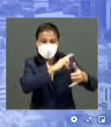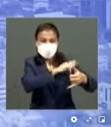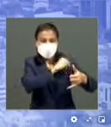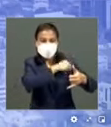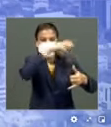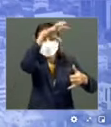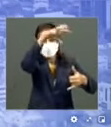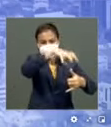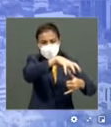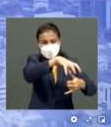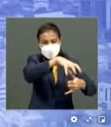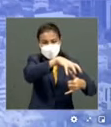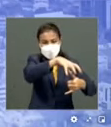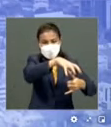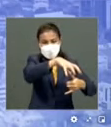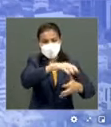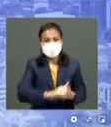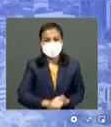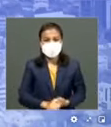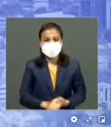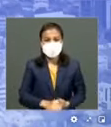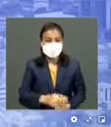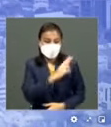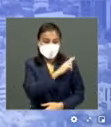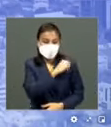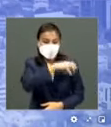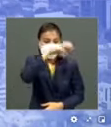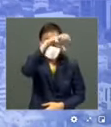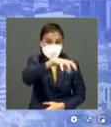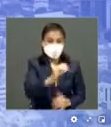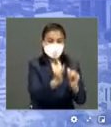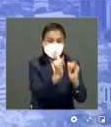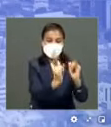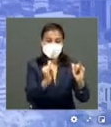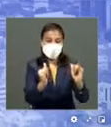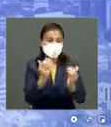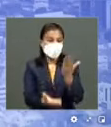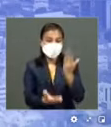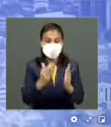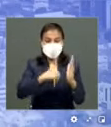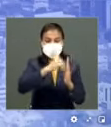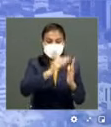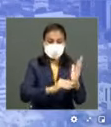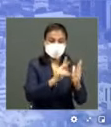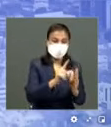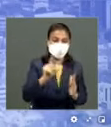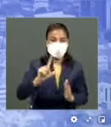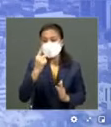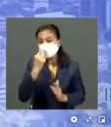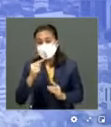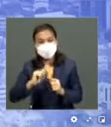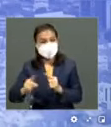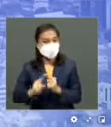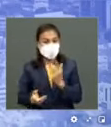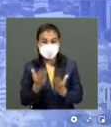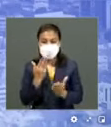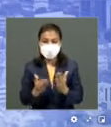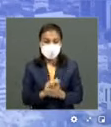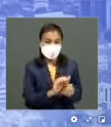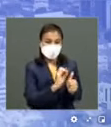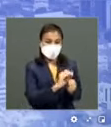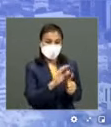หรือเรียกว่าเป็นสถานพยาบาลที่รัฐจัดให้แยกตามอาการเมื่อระยะเวลาที่เราแนะนำนะค